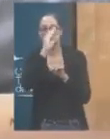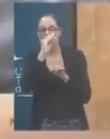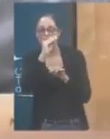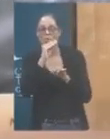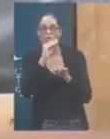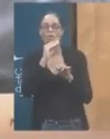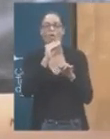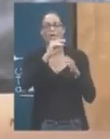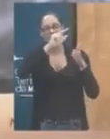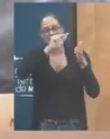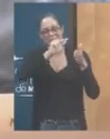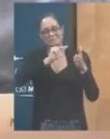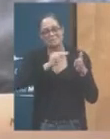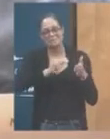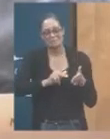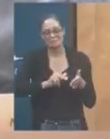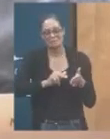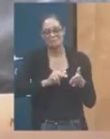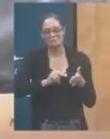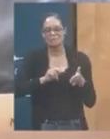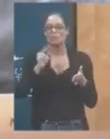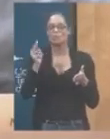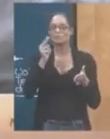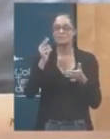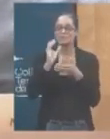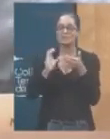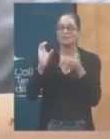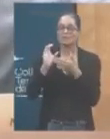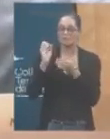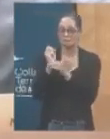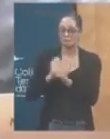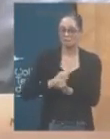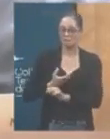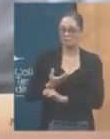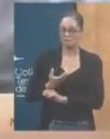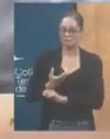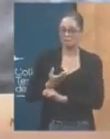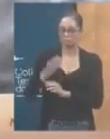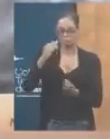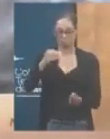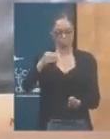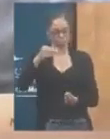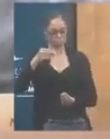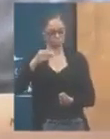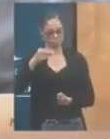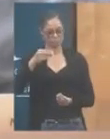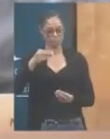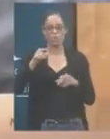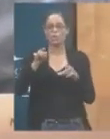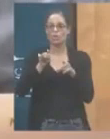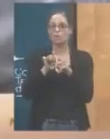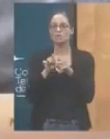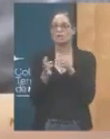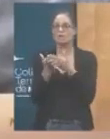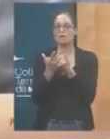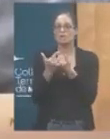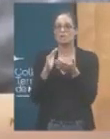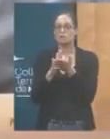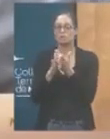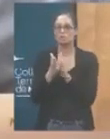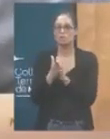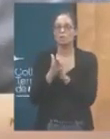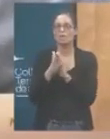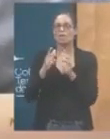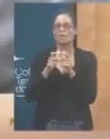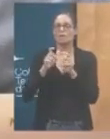étudiantes du campus caribéen des Arts, puis d'un courrier de l'Association nationale des écoles